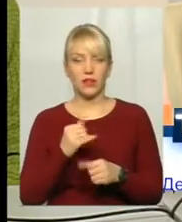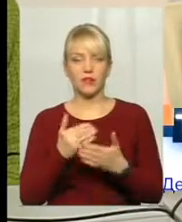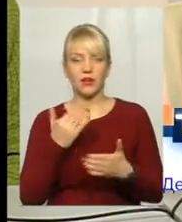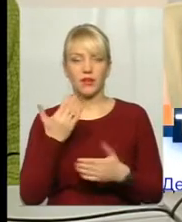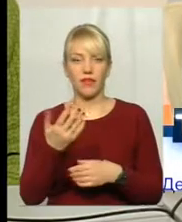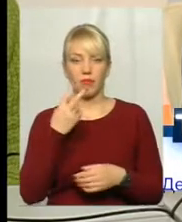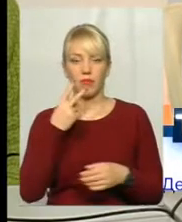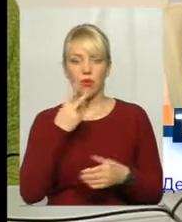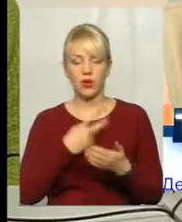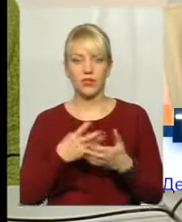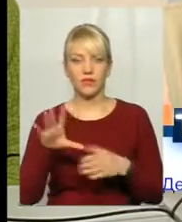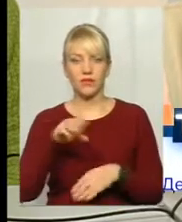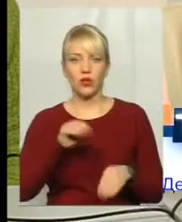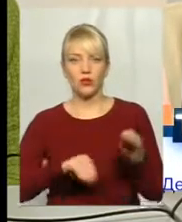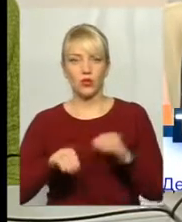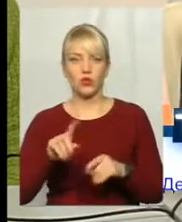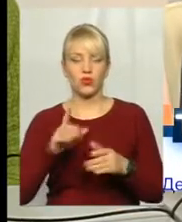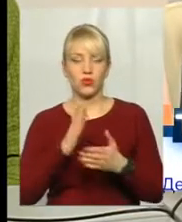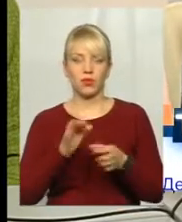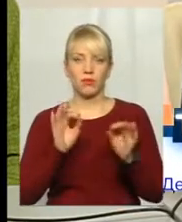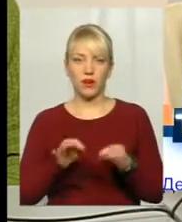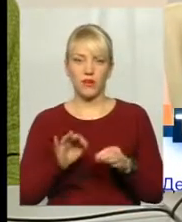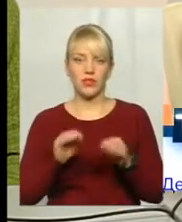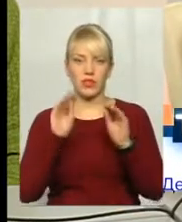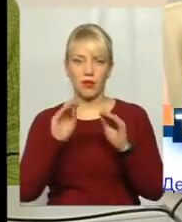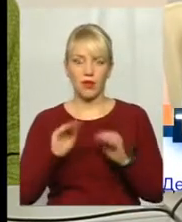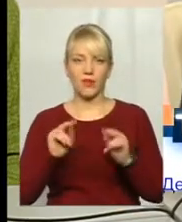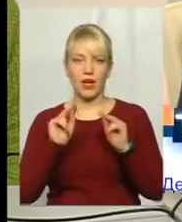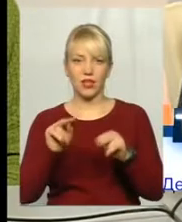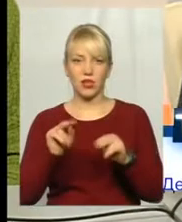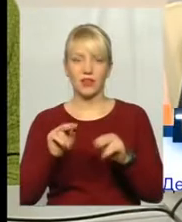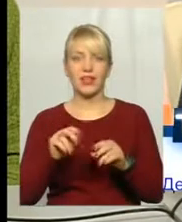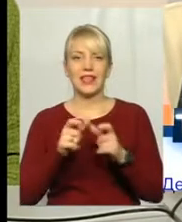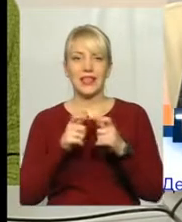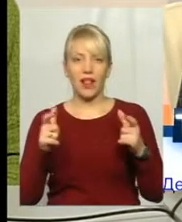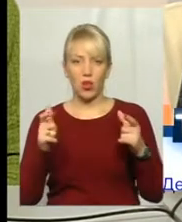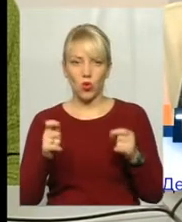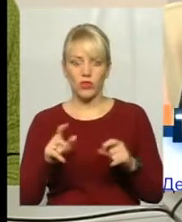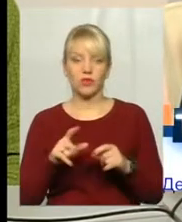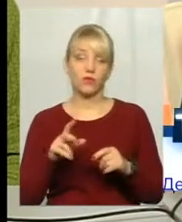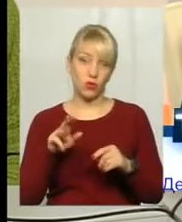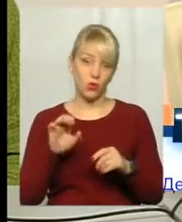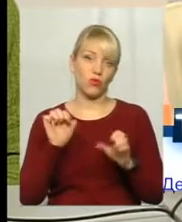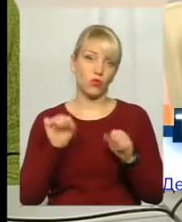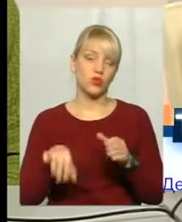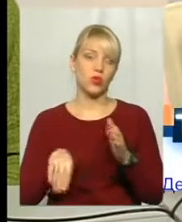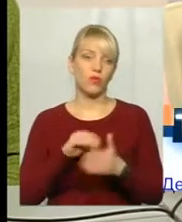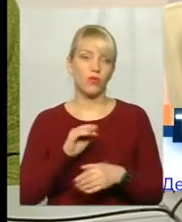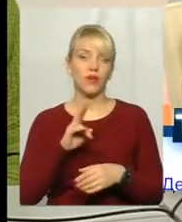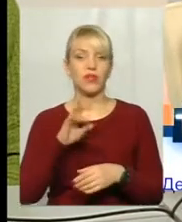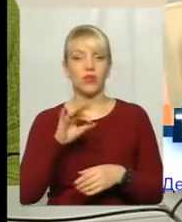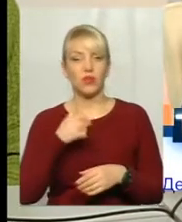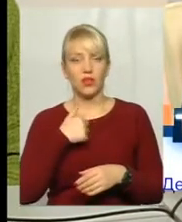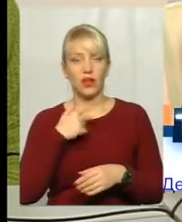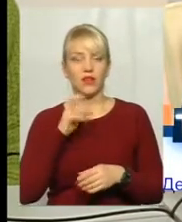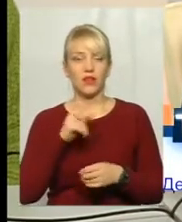показали всі комплектуючі, що є, правильно заповнили гарантійні талони, все, то тоді можна купувати. Хоча я, як би